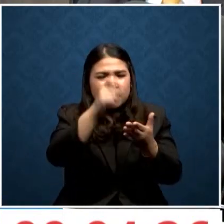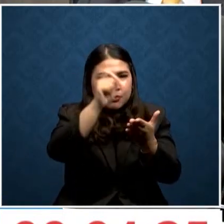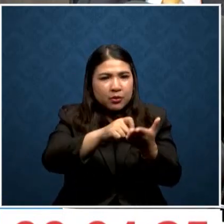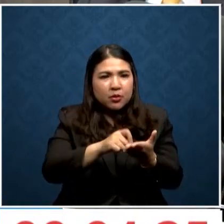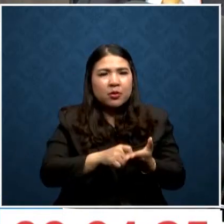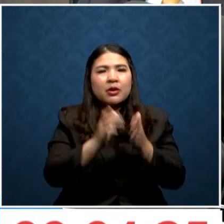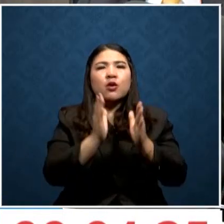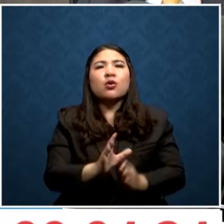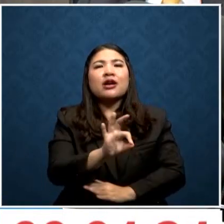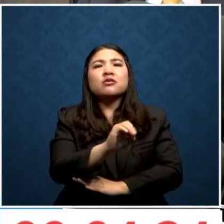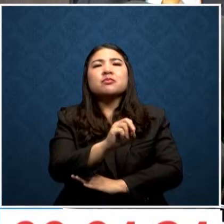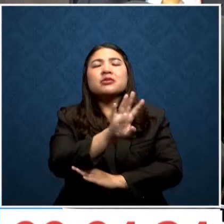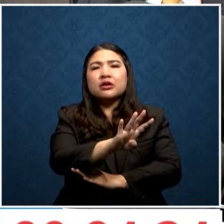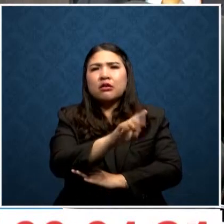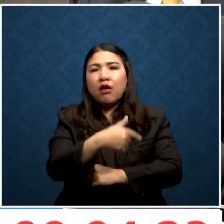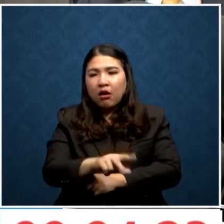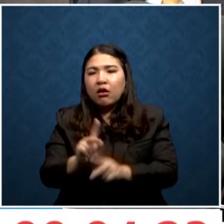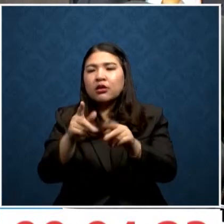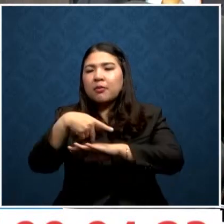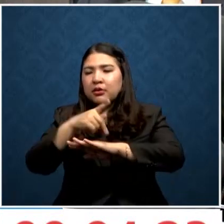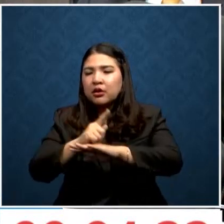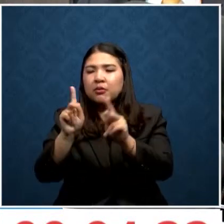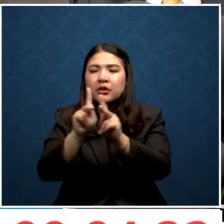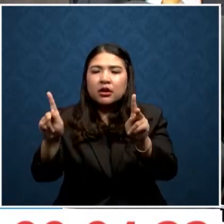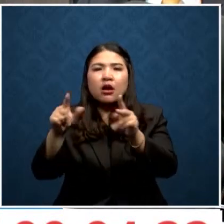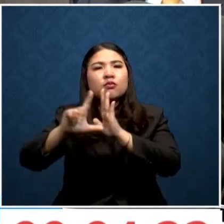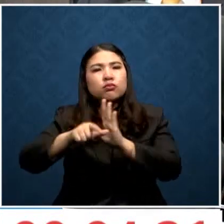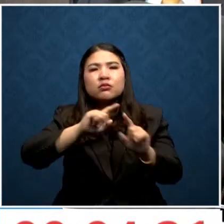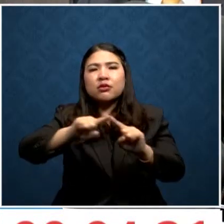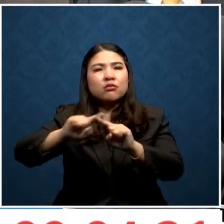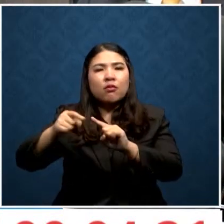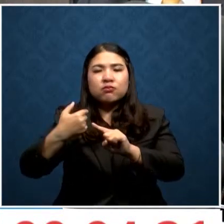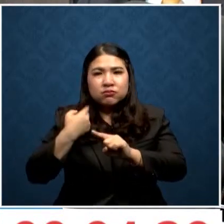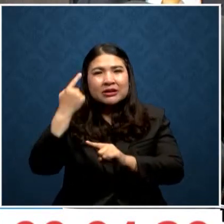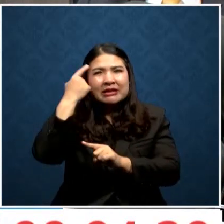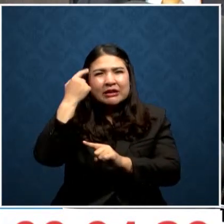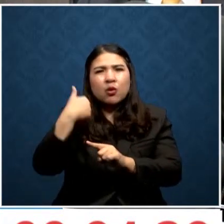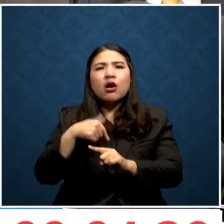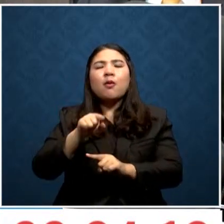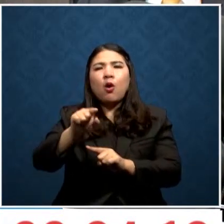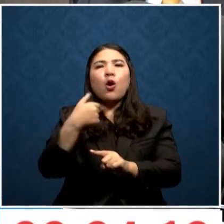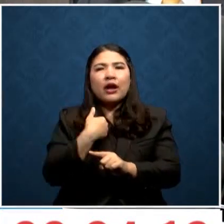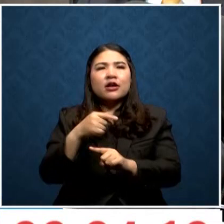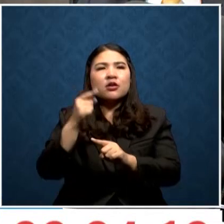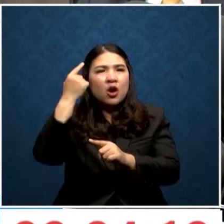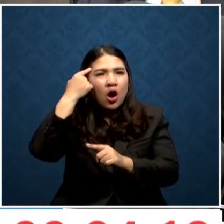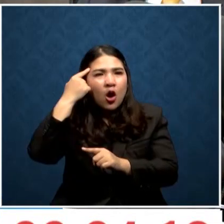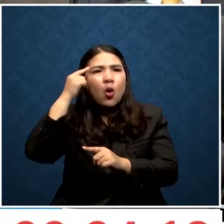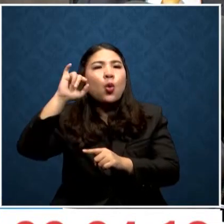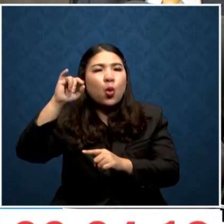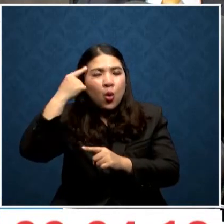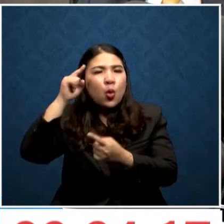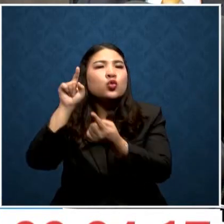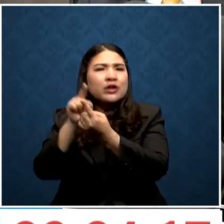อนว่าอาจจะเป็นเพราะว่าท่านประธานกรรมการแล้วก็ท่านเลขาเนี่ยอาจจะด้วยความที่ท่านเป็นที่รู้จักนะฮะกับเพื่อนสมาชิกก็ไปส่ง